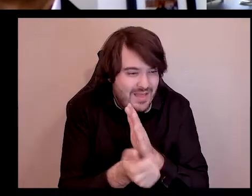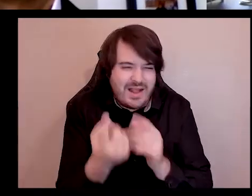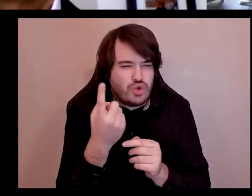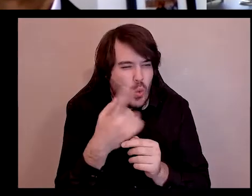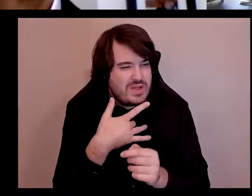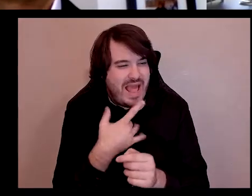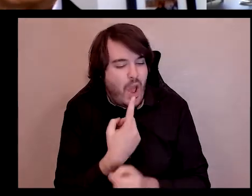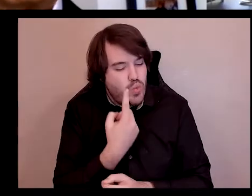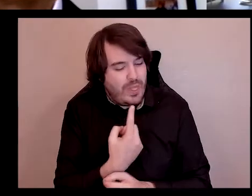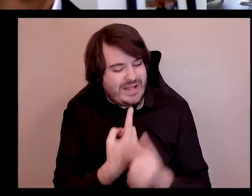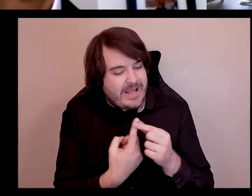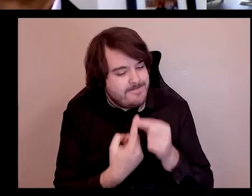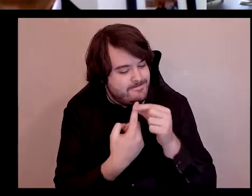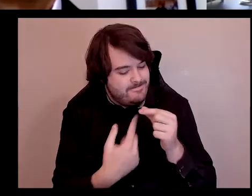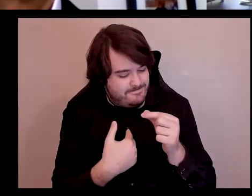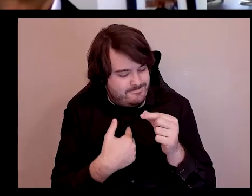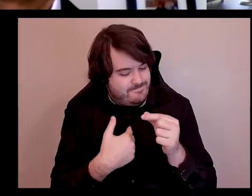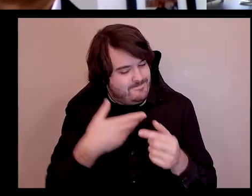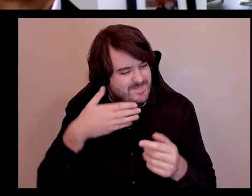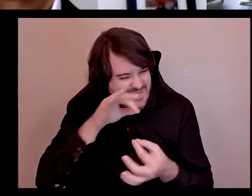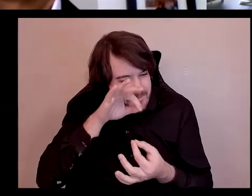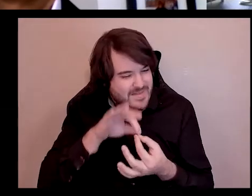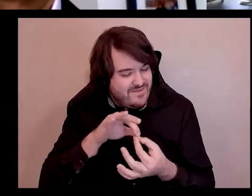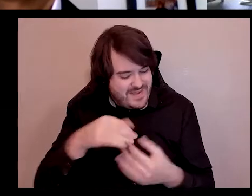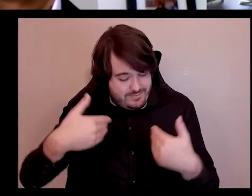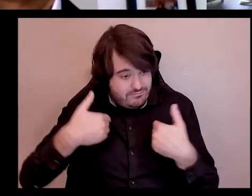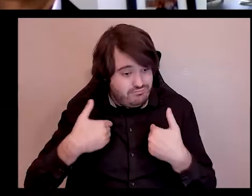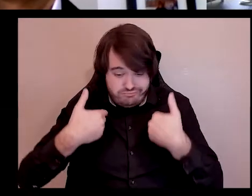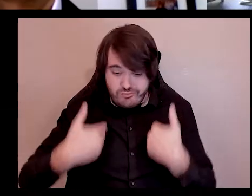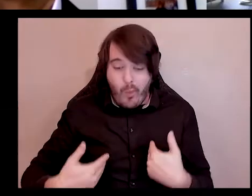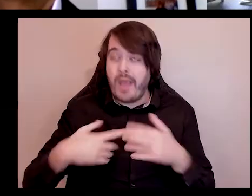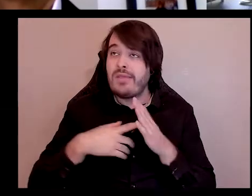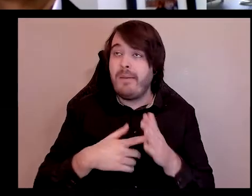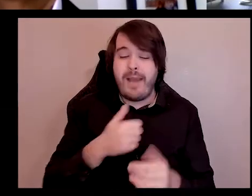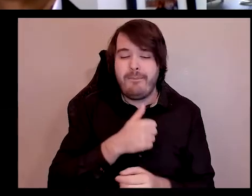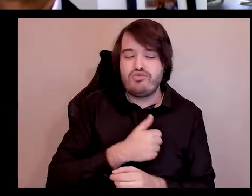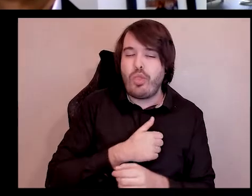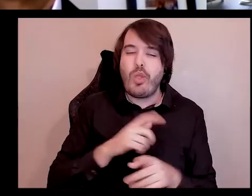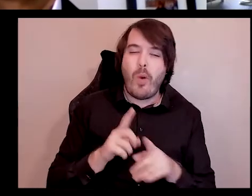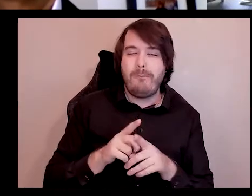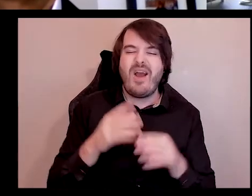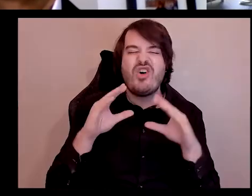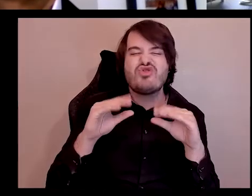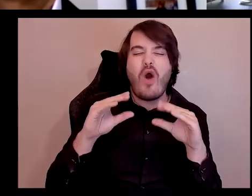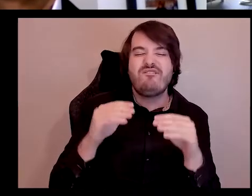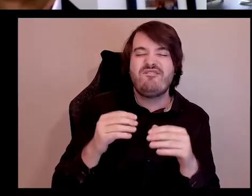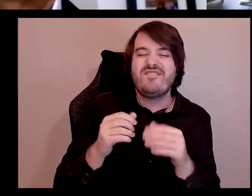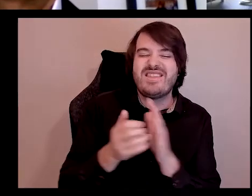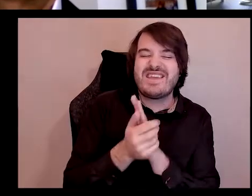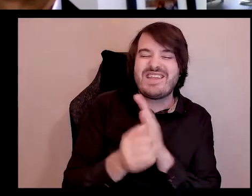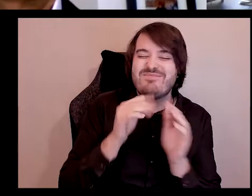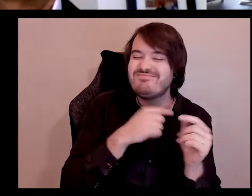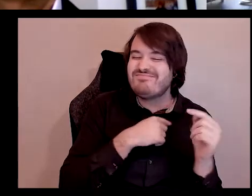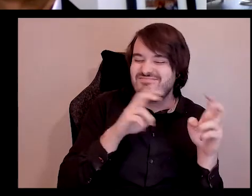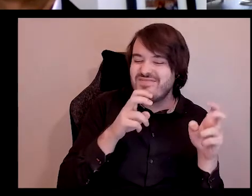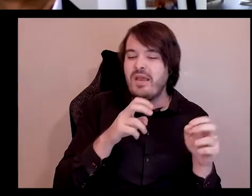un savoir-faire, un savoir-être, quelque chose qui vous est unique et spécifique. Ça peut être par rapport à vous, dans